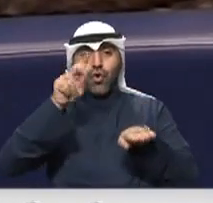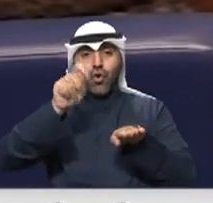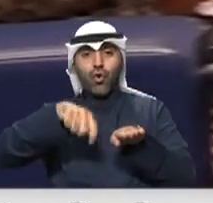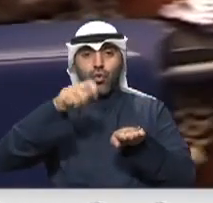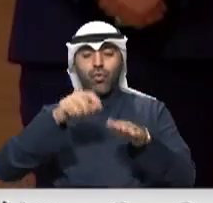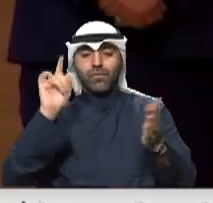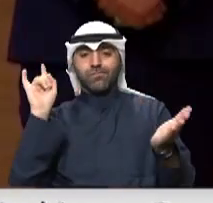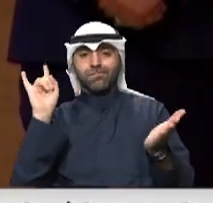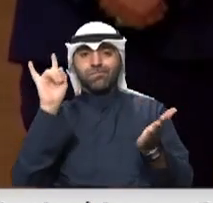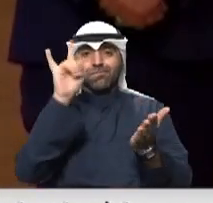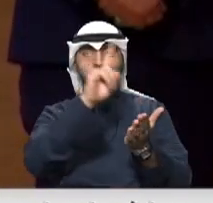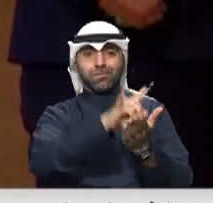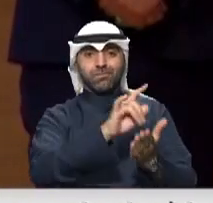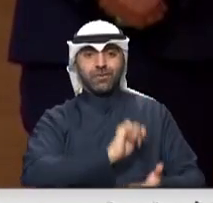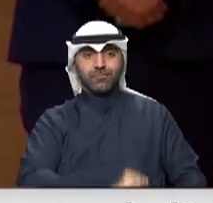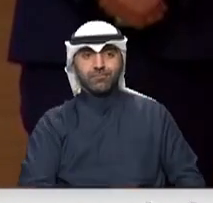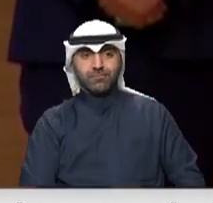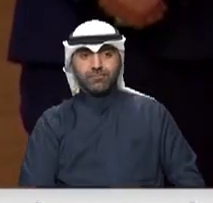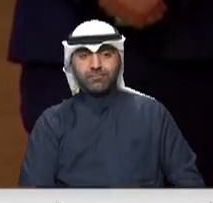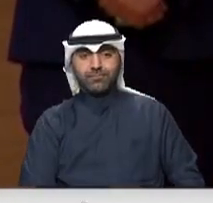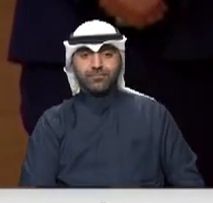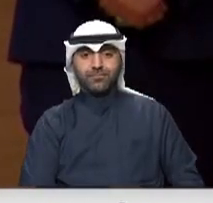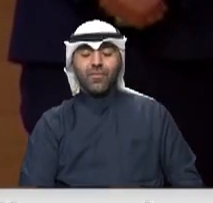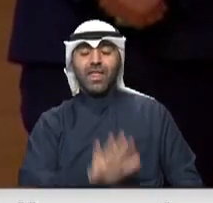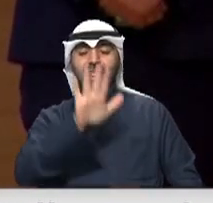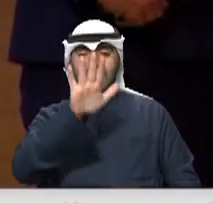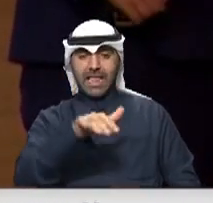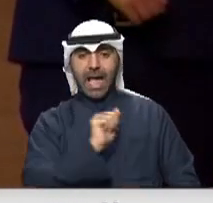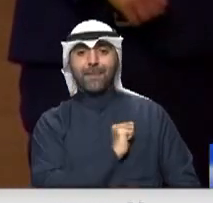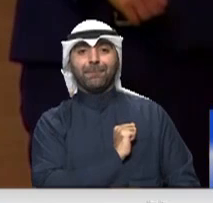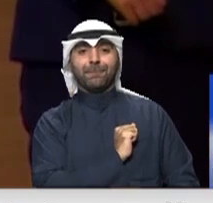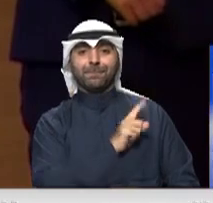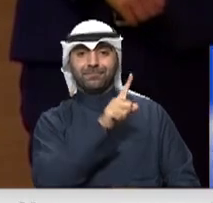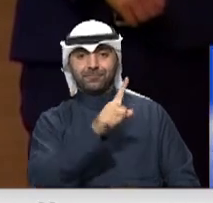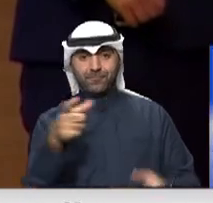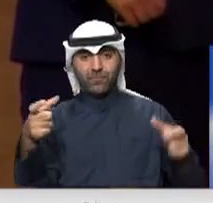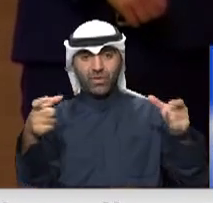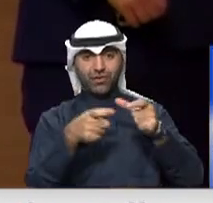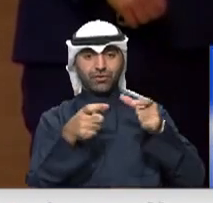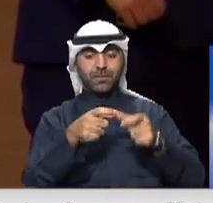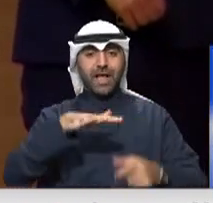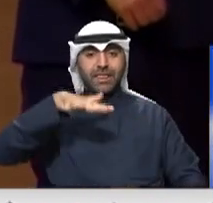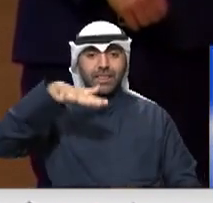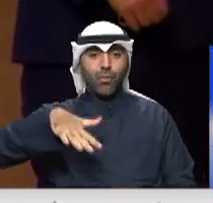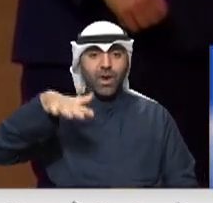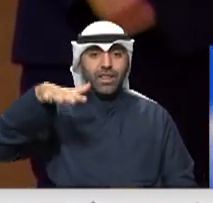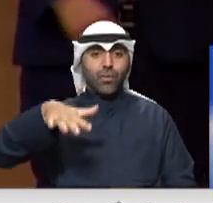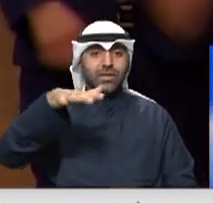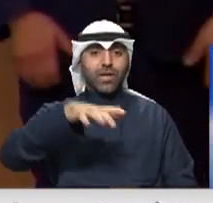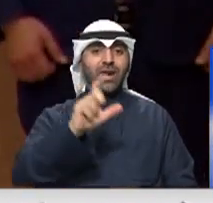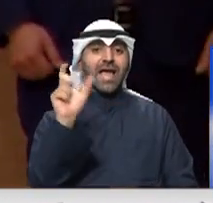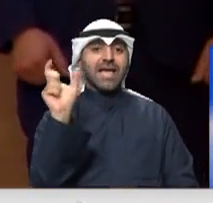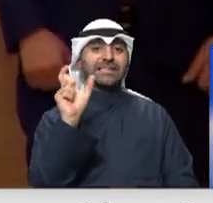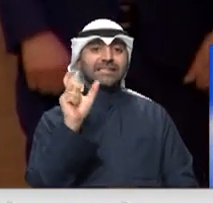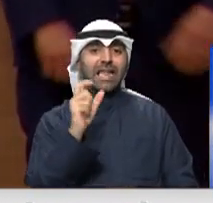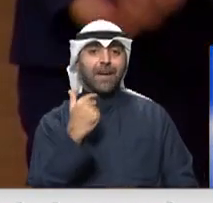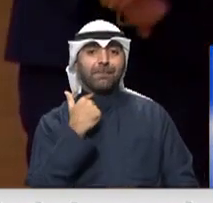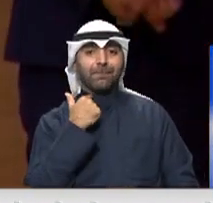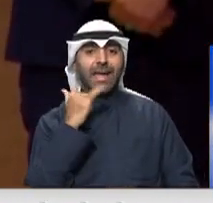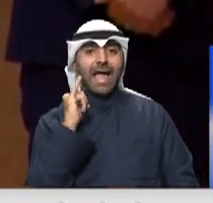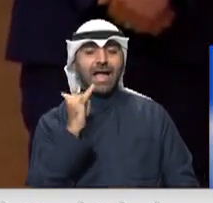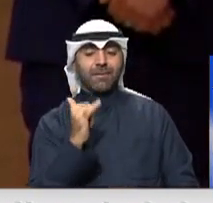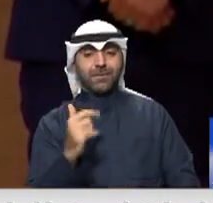الفلسطينية. أخذنا بعين الاعتبار في هذا اللقاء العربي أهمية القضية